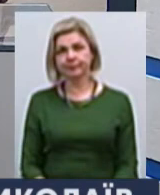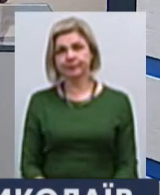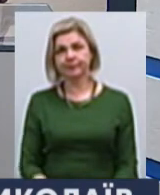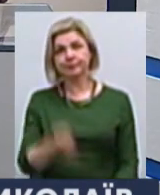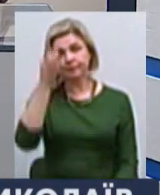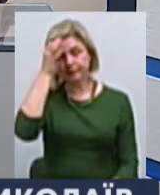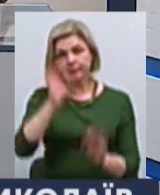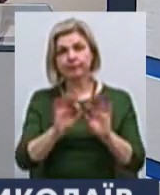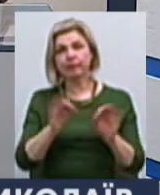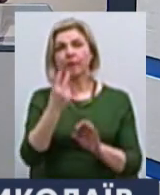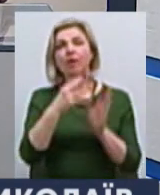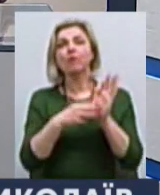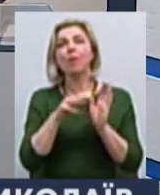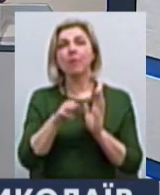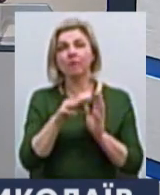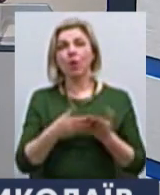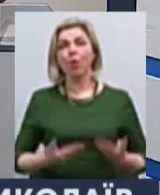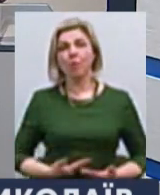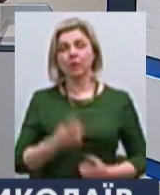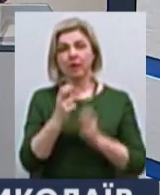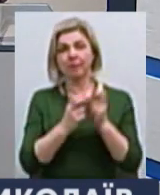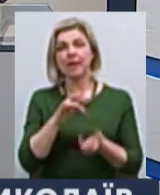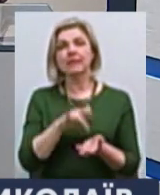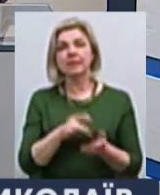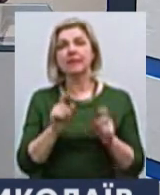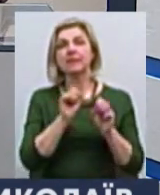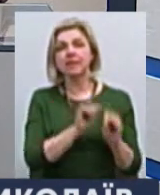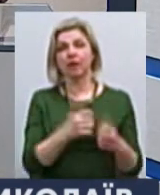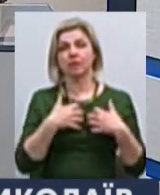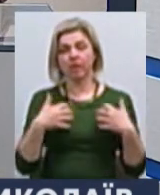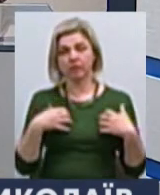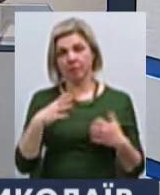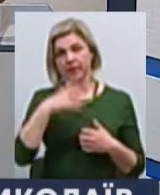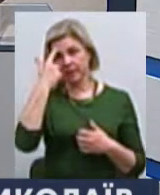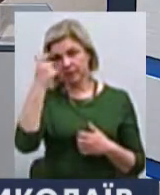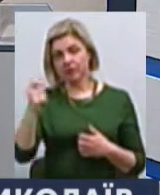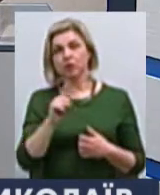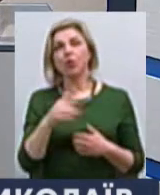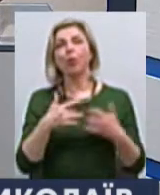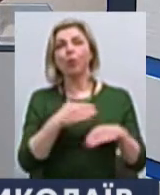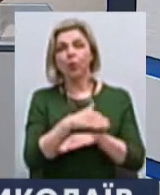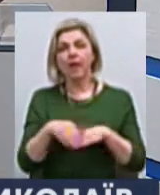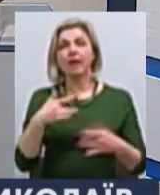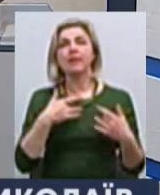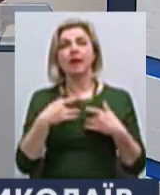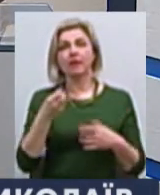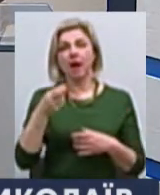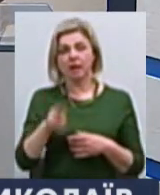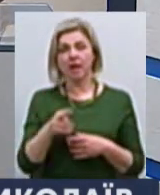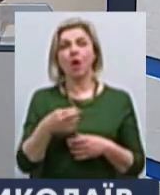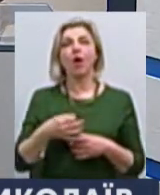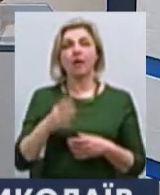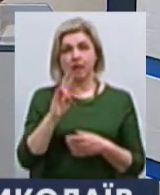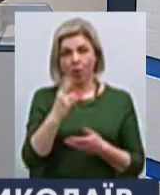Нагадаємо, 28 березня до комунального підприємства «Центр захисту тварин» надійшло звернення, що на вулиці Театральній в обласному центрі собака покусав